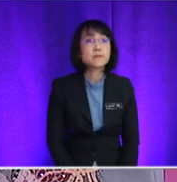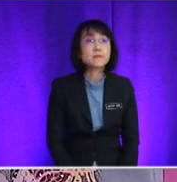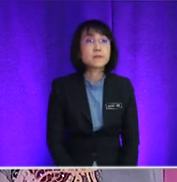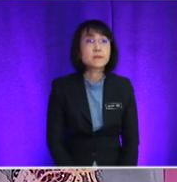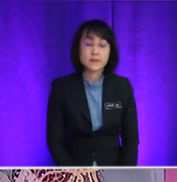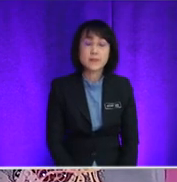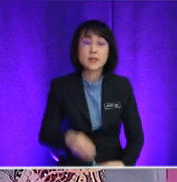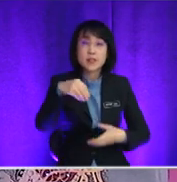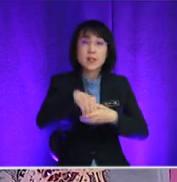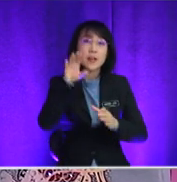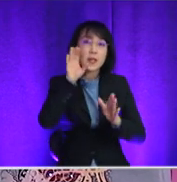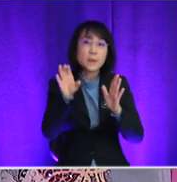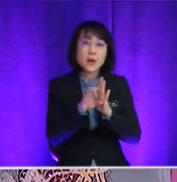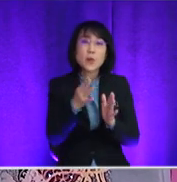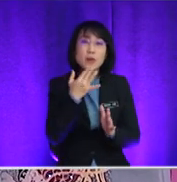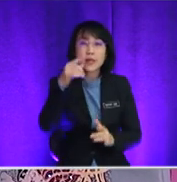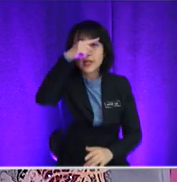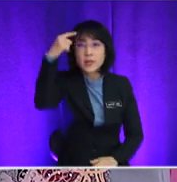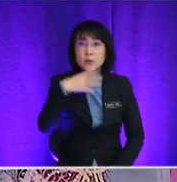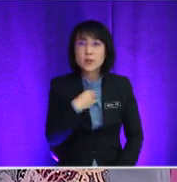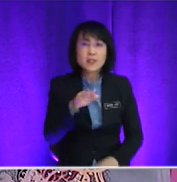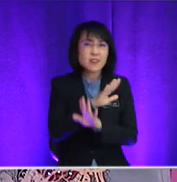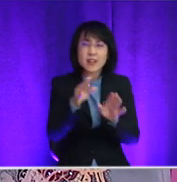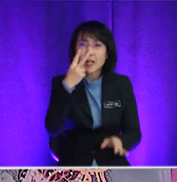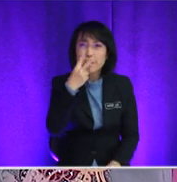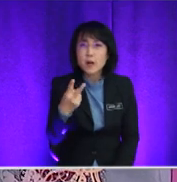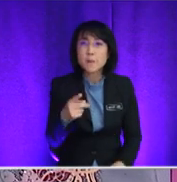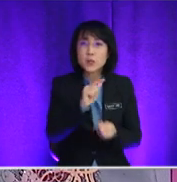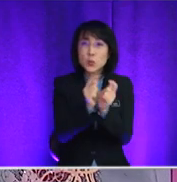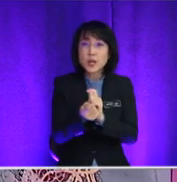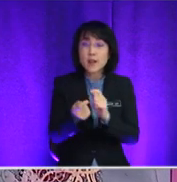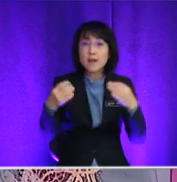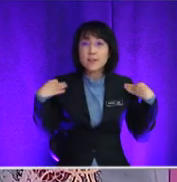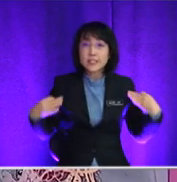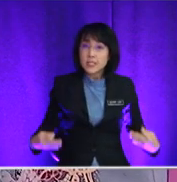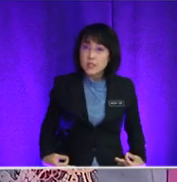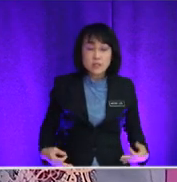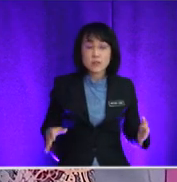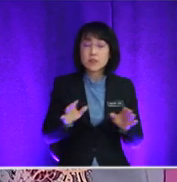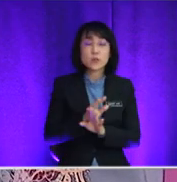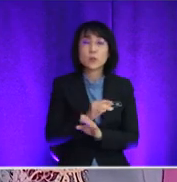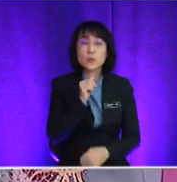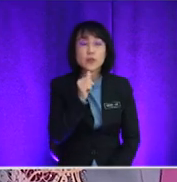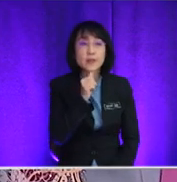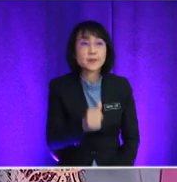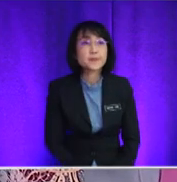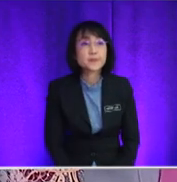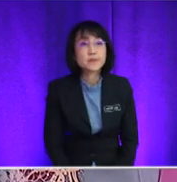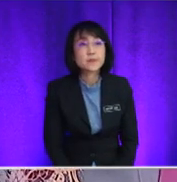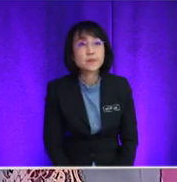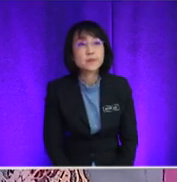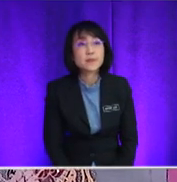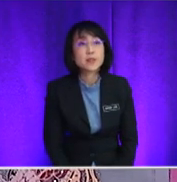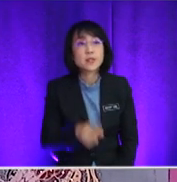putih jadi itu bukan jawaban dan satu lagi ialah tidak balas enzim tidak balas enzim